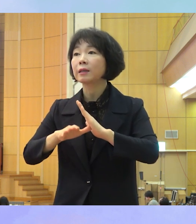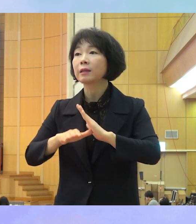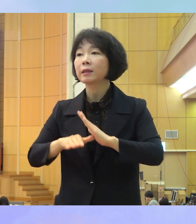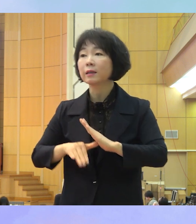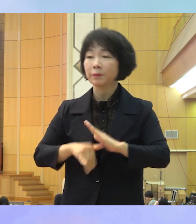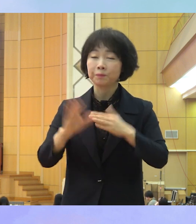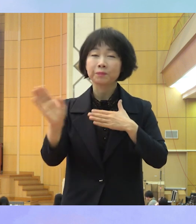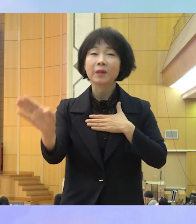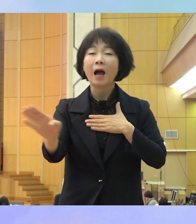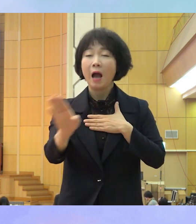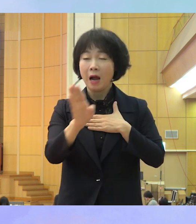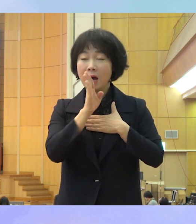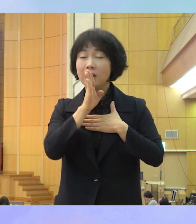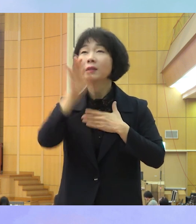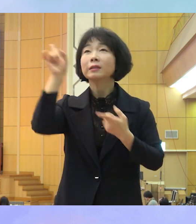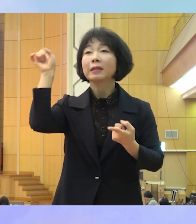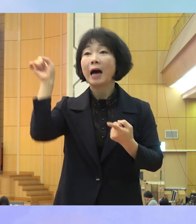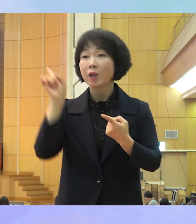순간이